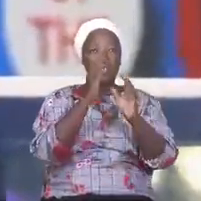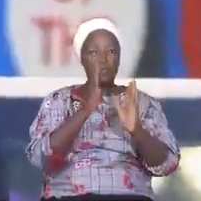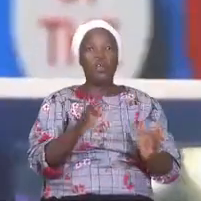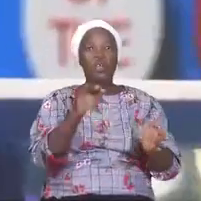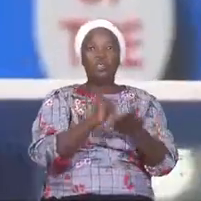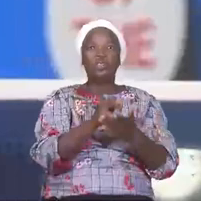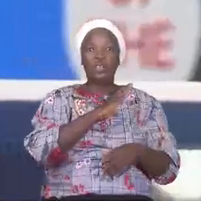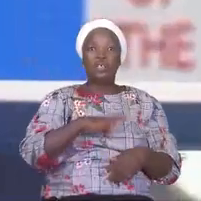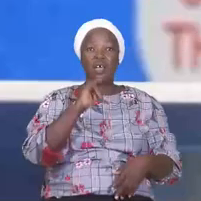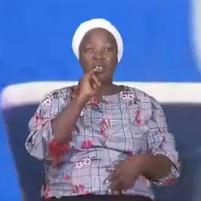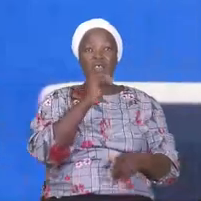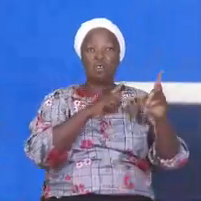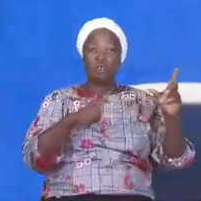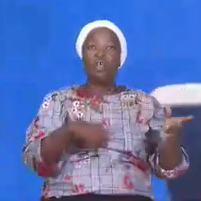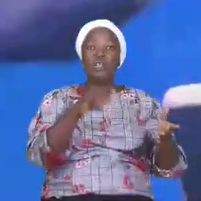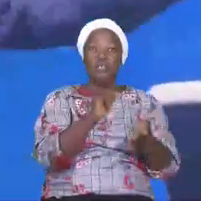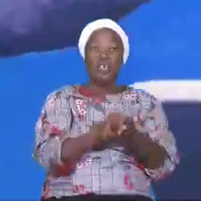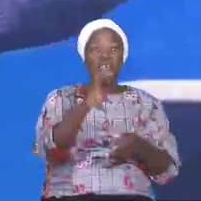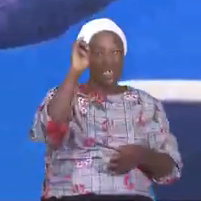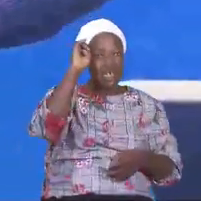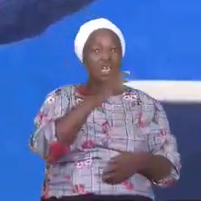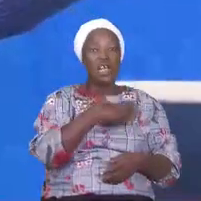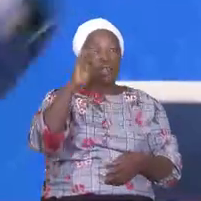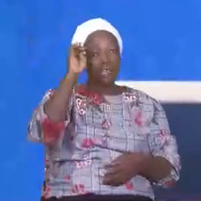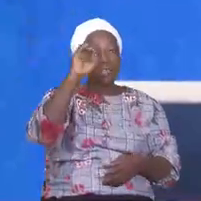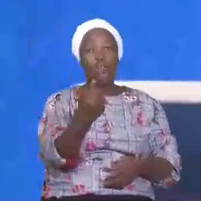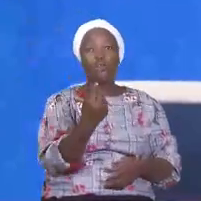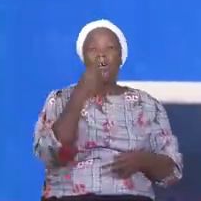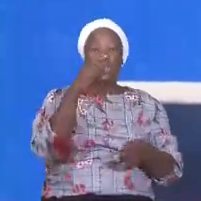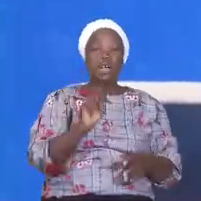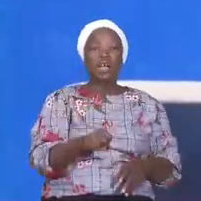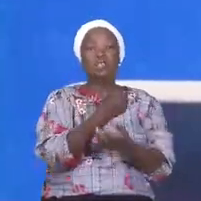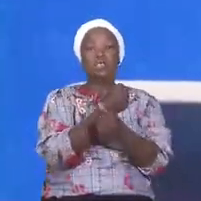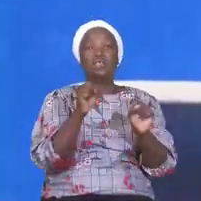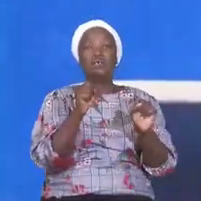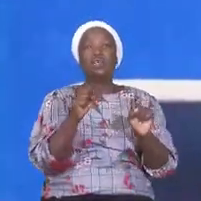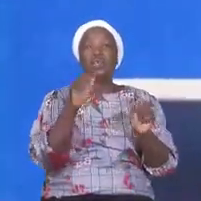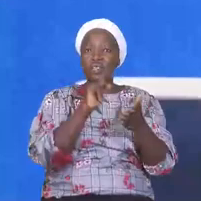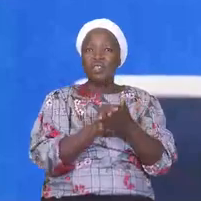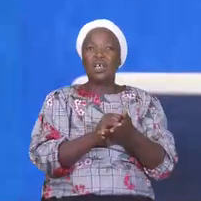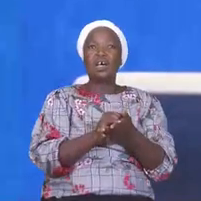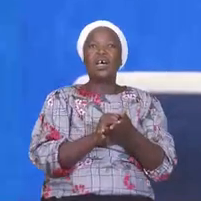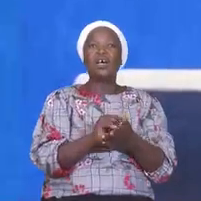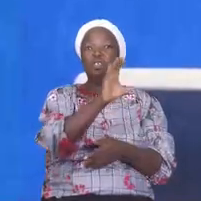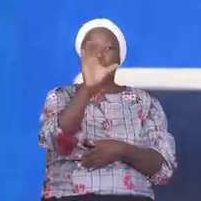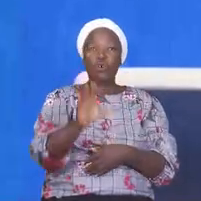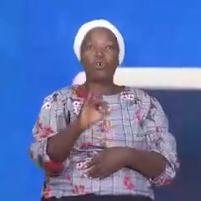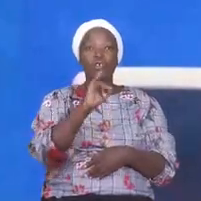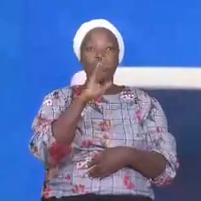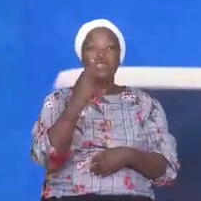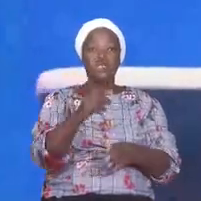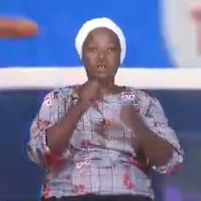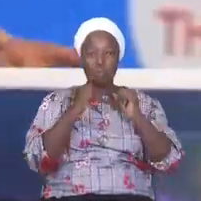cela, Christ est le Sauveur. Christ est le Seigneur. Lui et lui